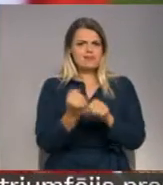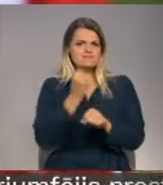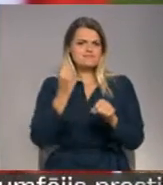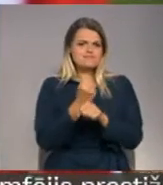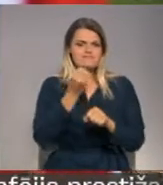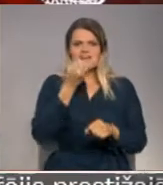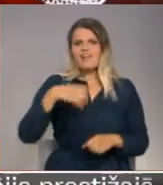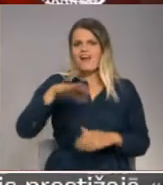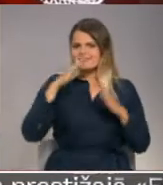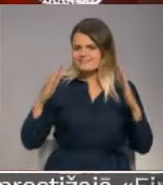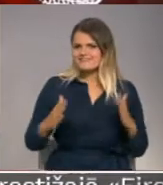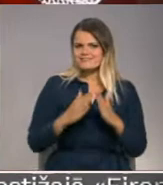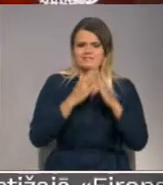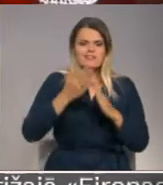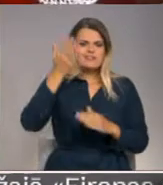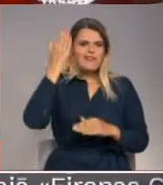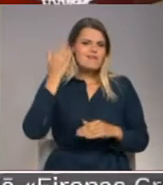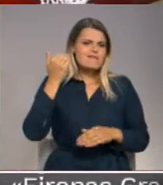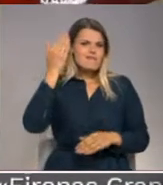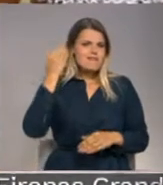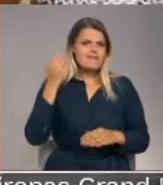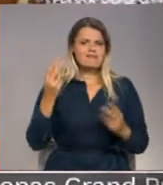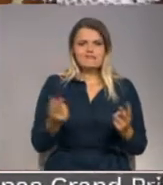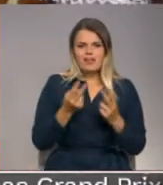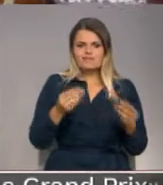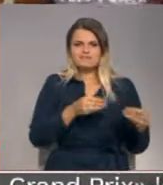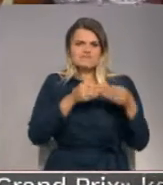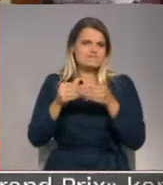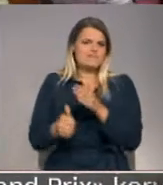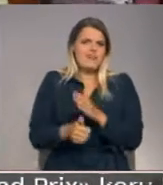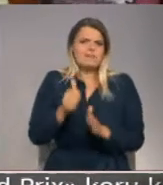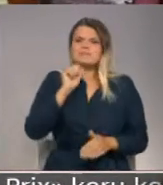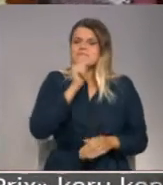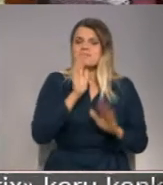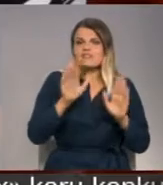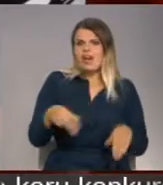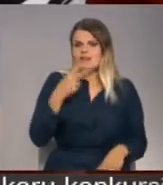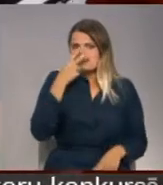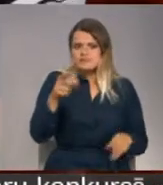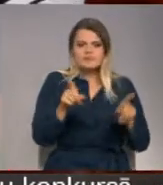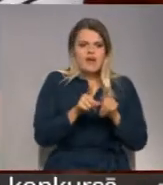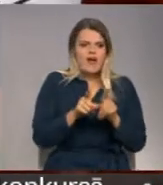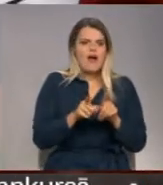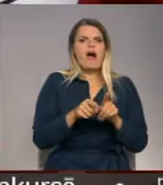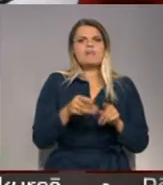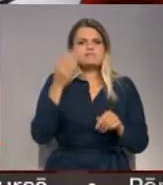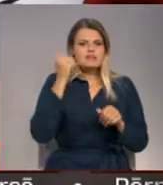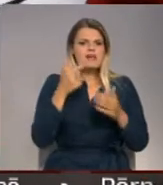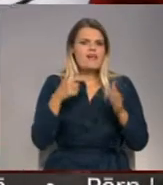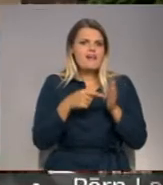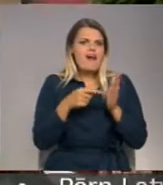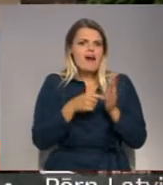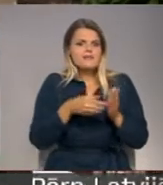taisījušas dārzi svētkus. No barona kambariem iznests labākais cienests. Te varēja ielūkoties arī barona zāļu skapītī.